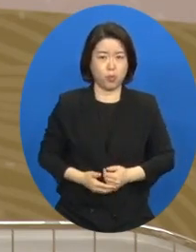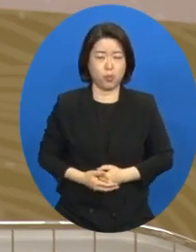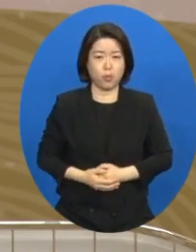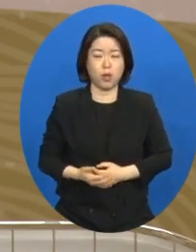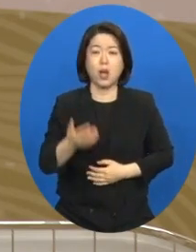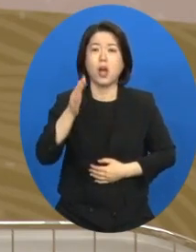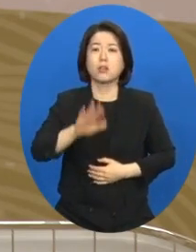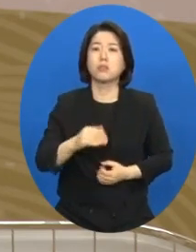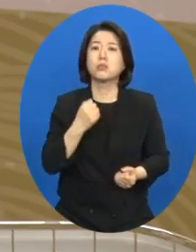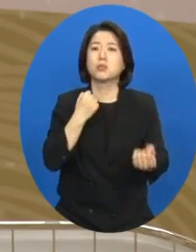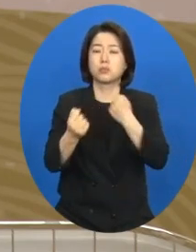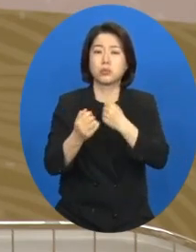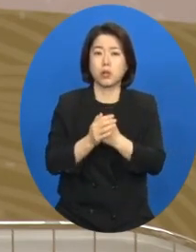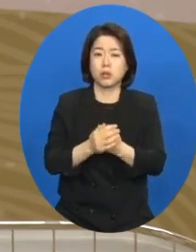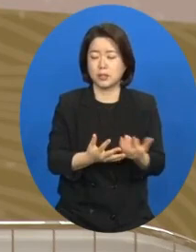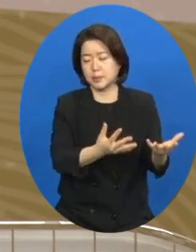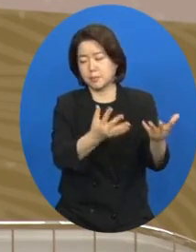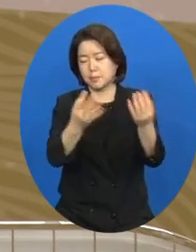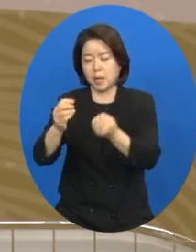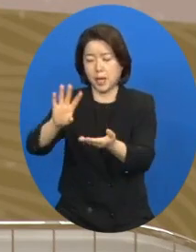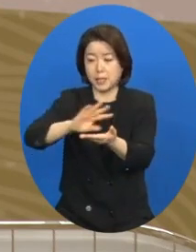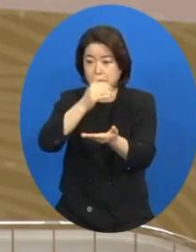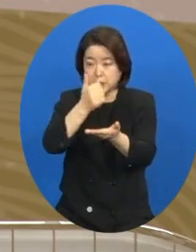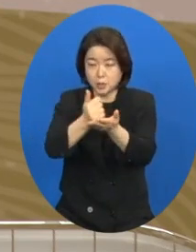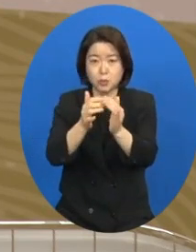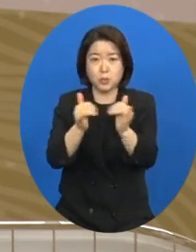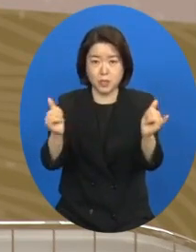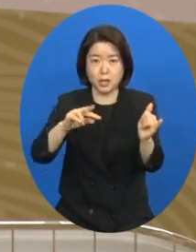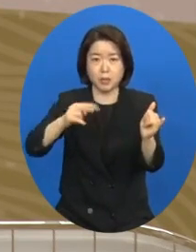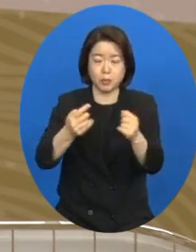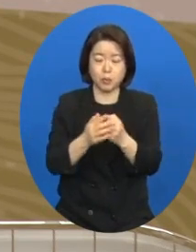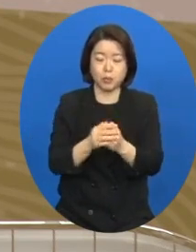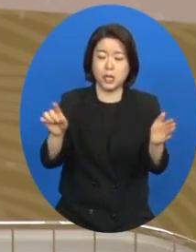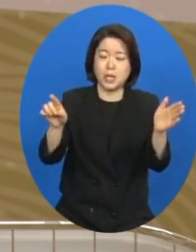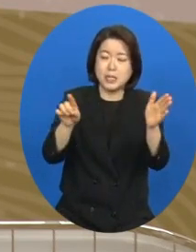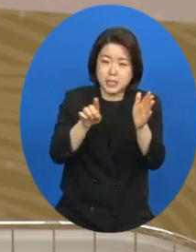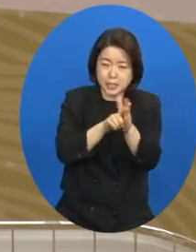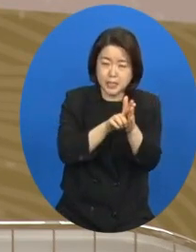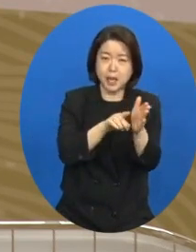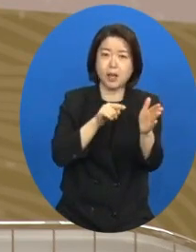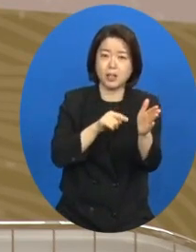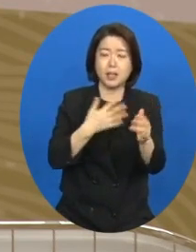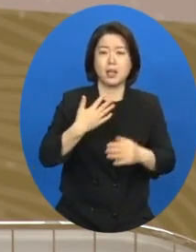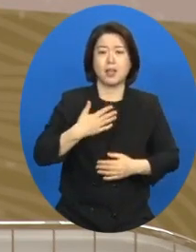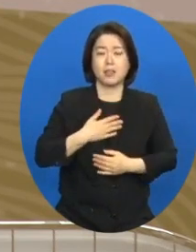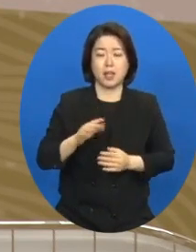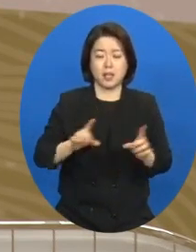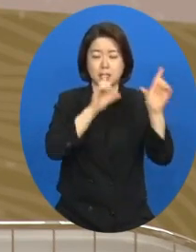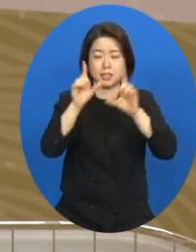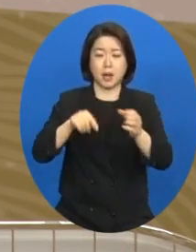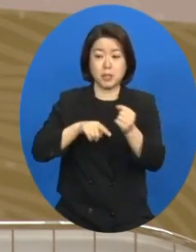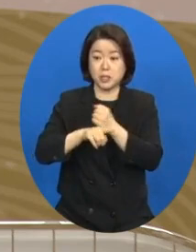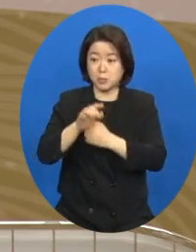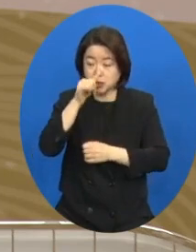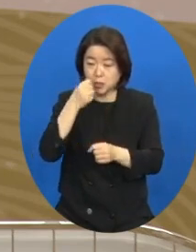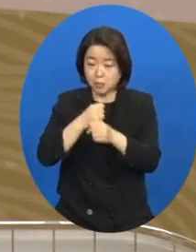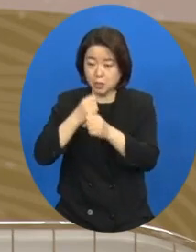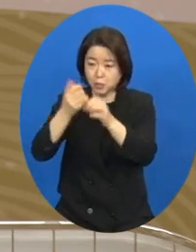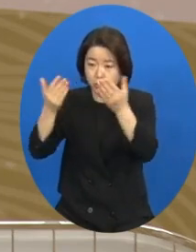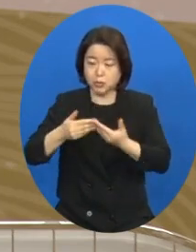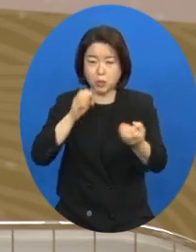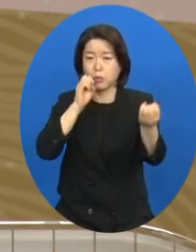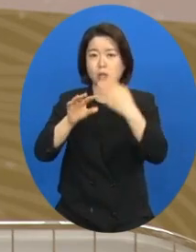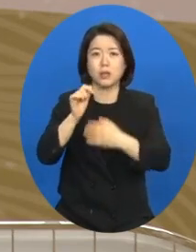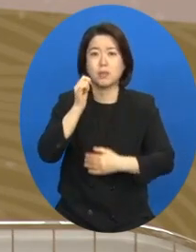그런데도 그 많은 그리스도인도 신앙이 내 삶을 의미 있게 만든다고 대답을 못 됐다는 거죠